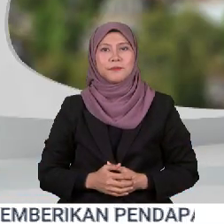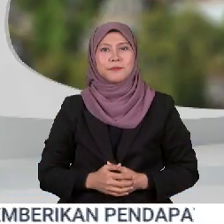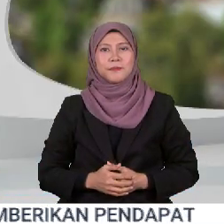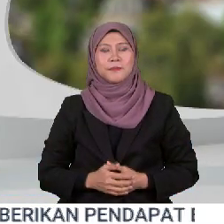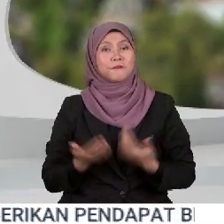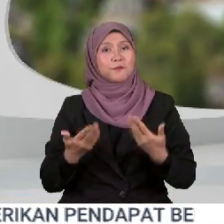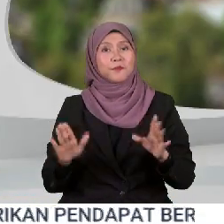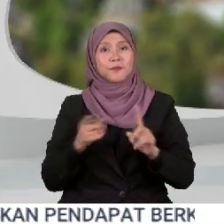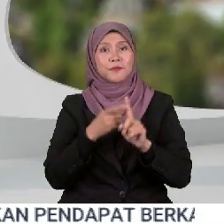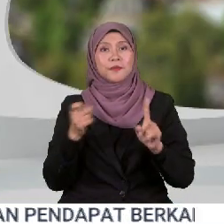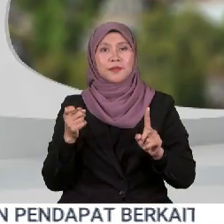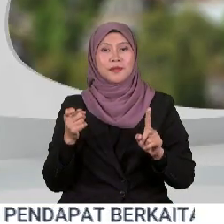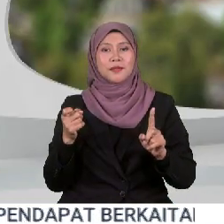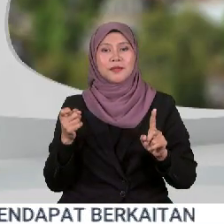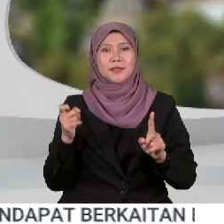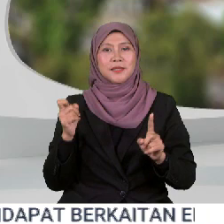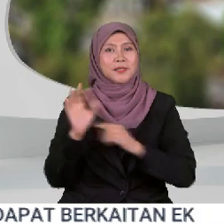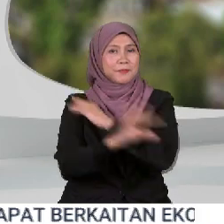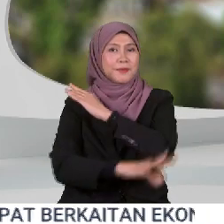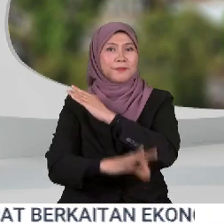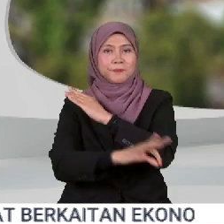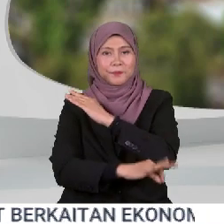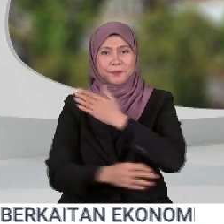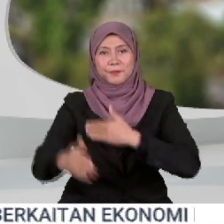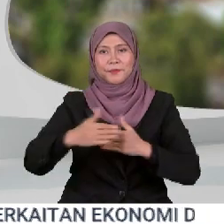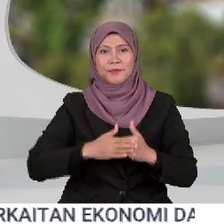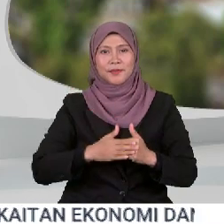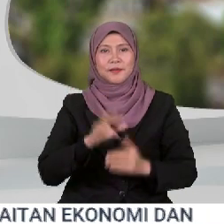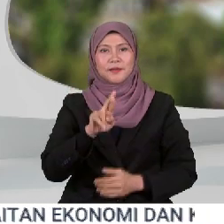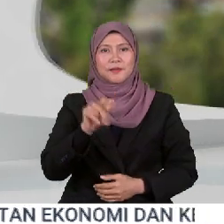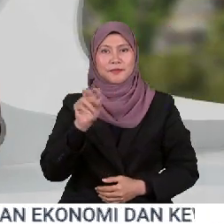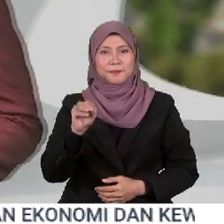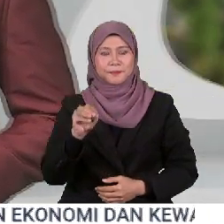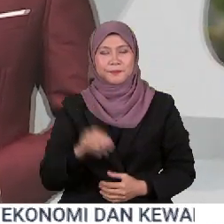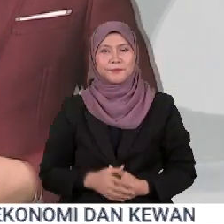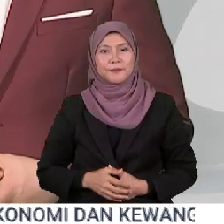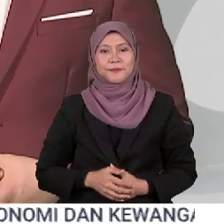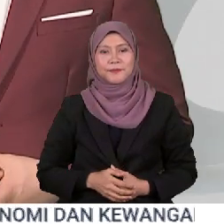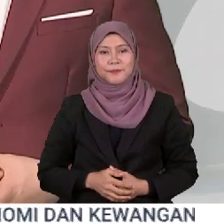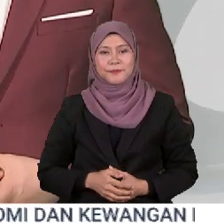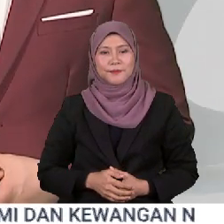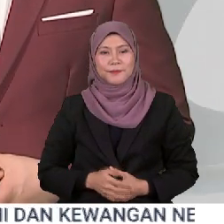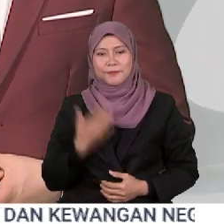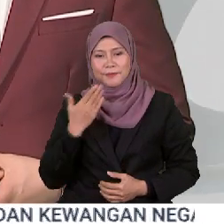sekian perkembangan semasa dari negeri sembilan kembali ke angkasa berikut ini terima kasih